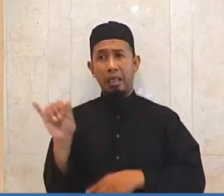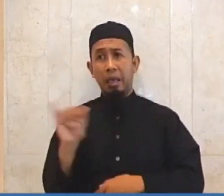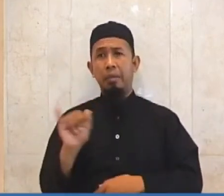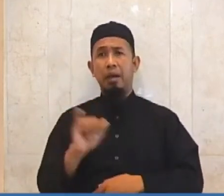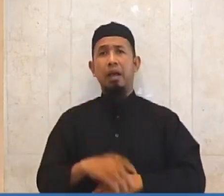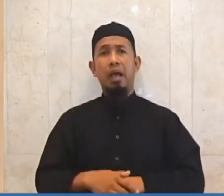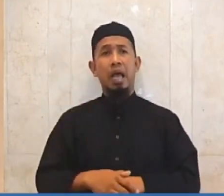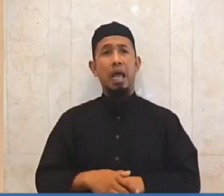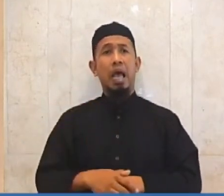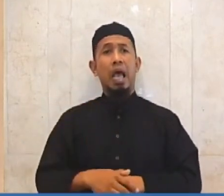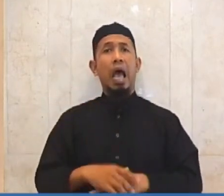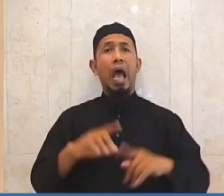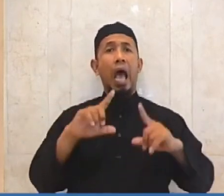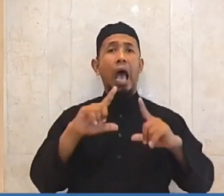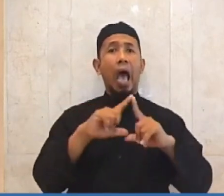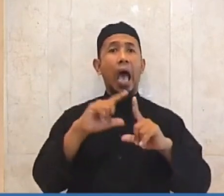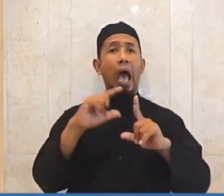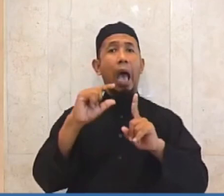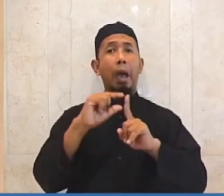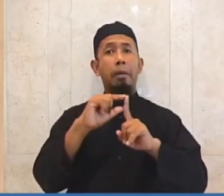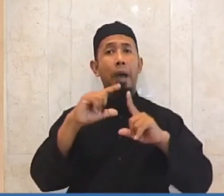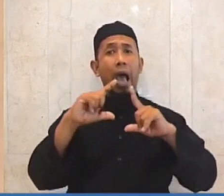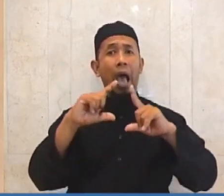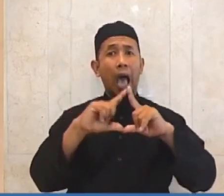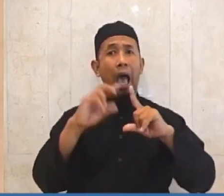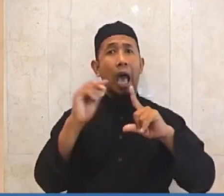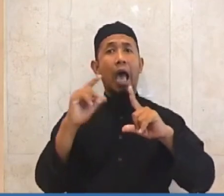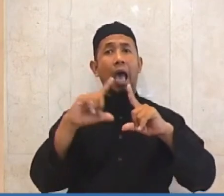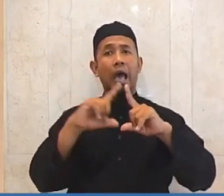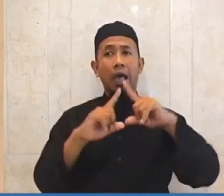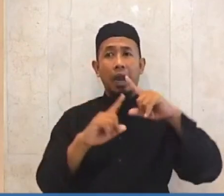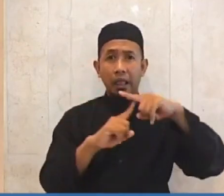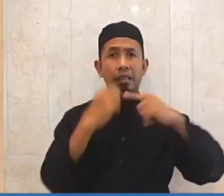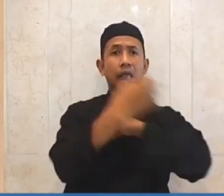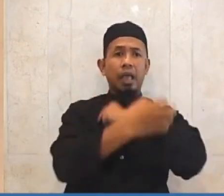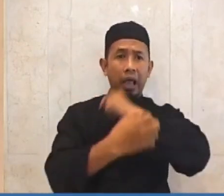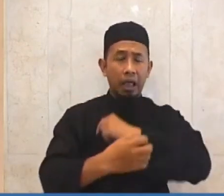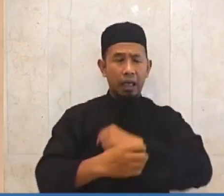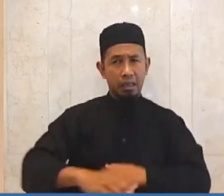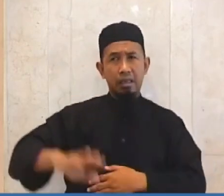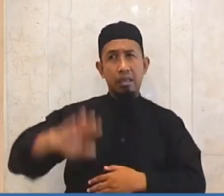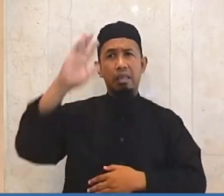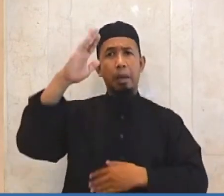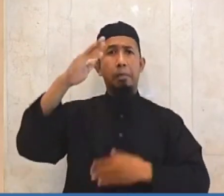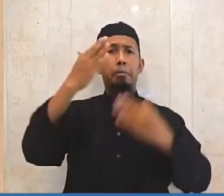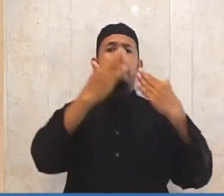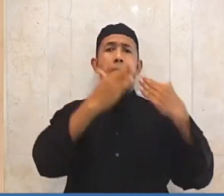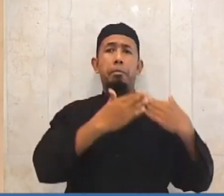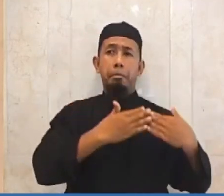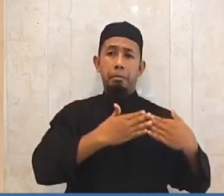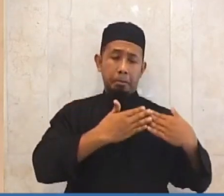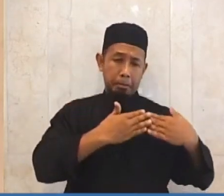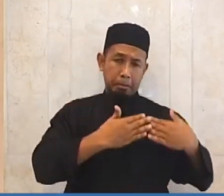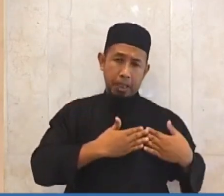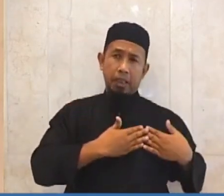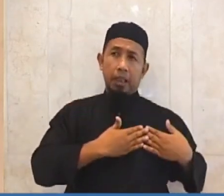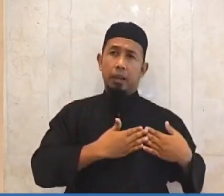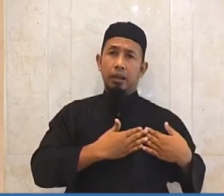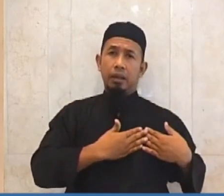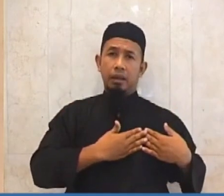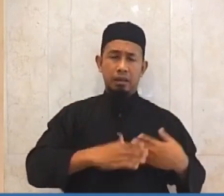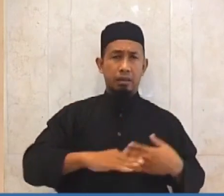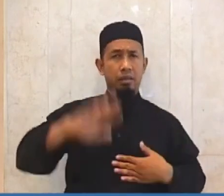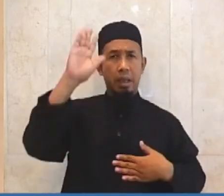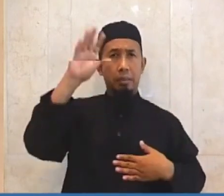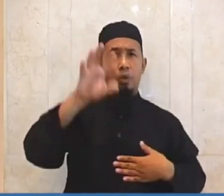Aparatur Negara atau abdi negara yang harus siap mental untuk ditempatkan di mana saja dan tugas